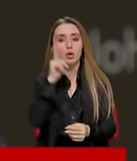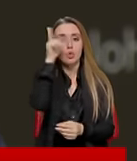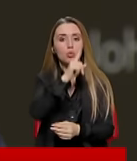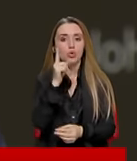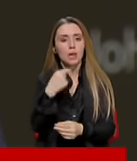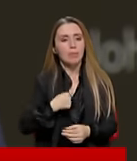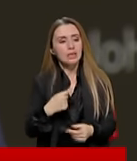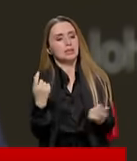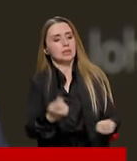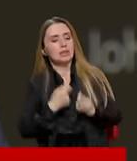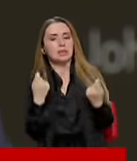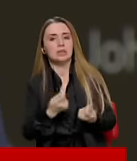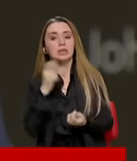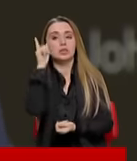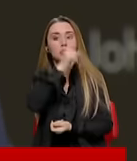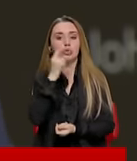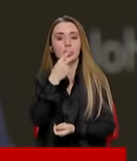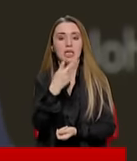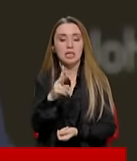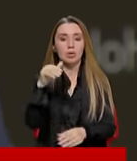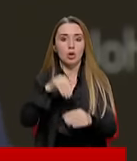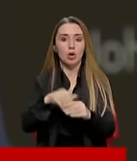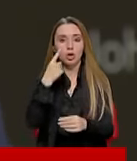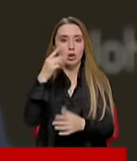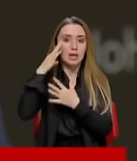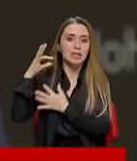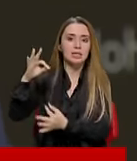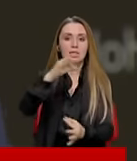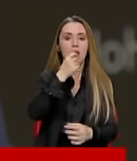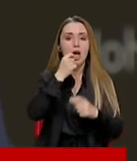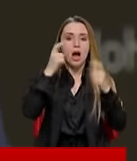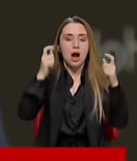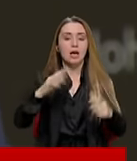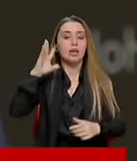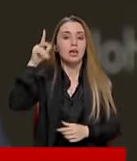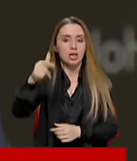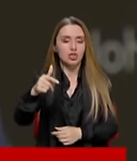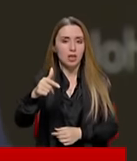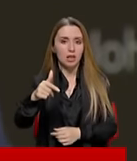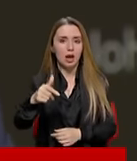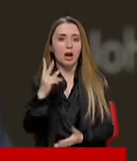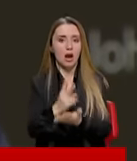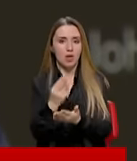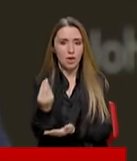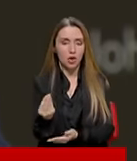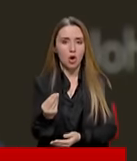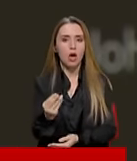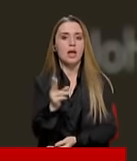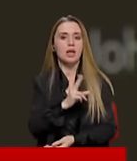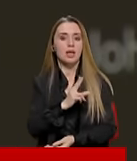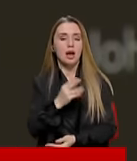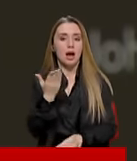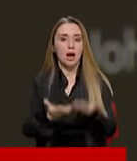çok ısrar ediyorum çünkü 2000 oyla insanlar Ankara'nın geleceğine hükm edebiliyorlar bir Temsilde